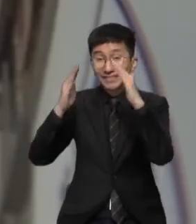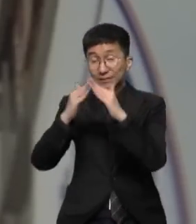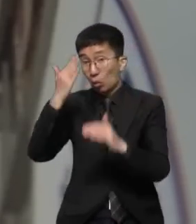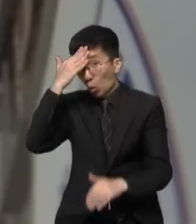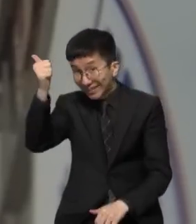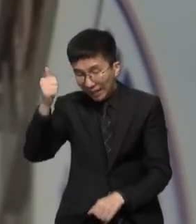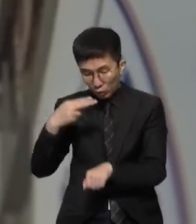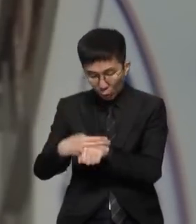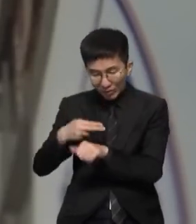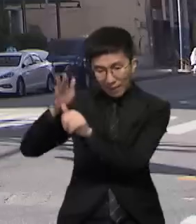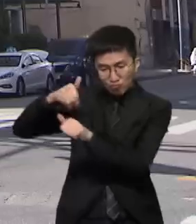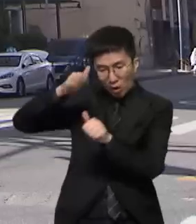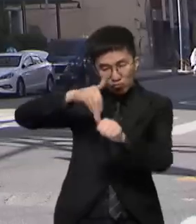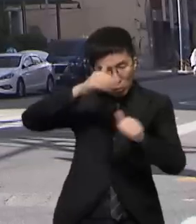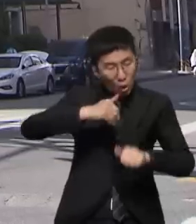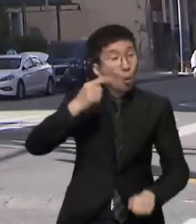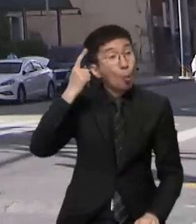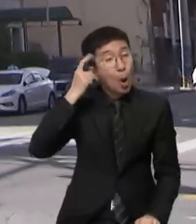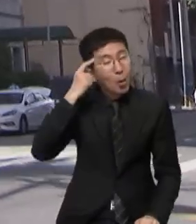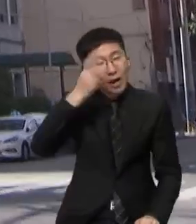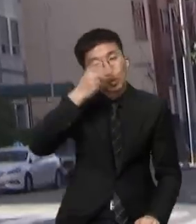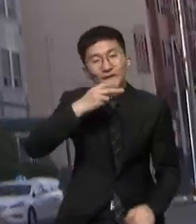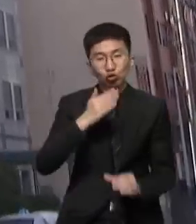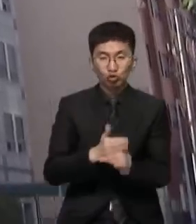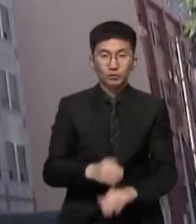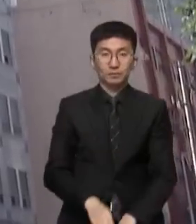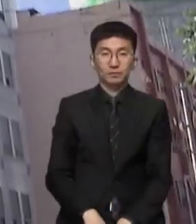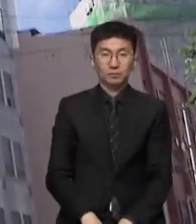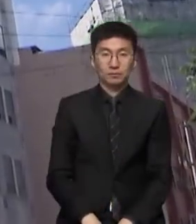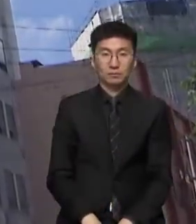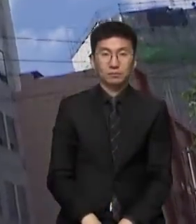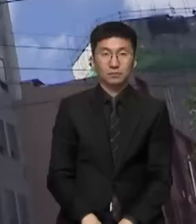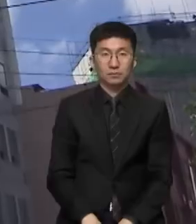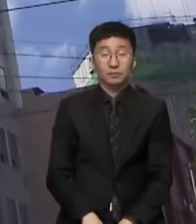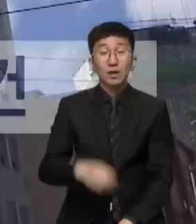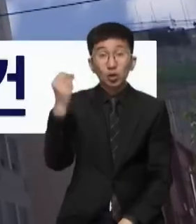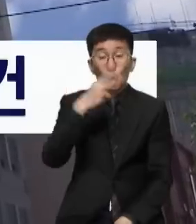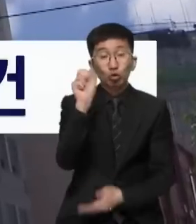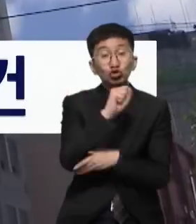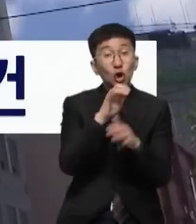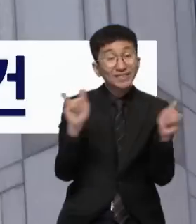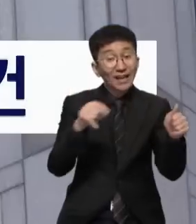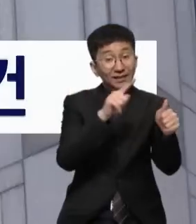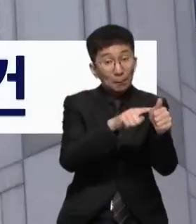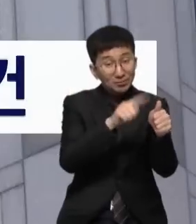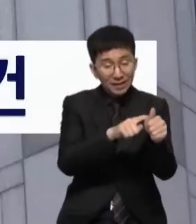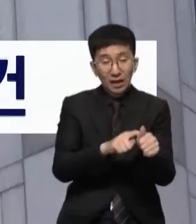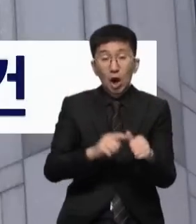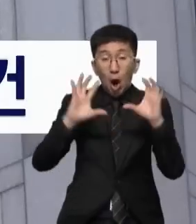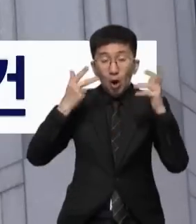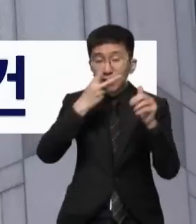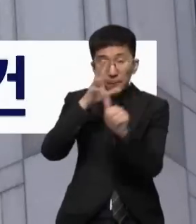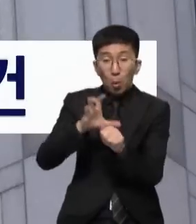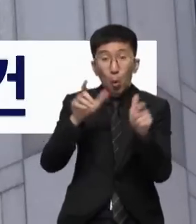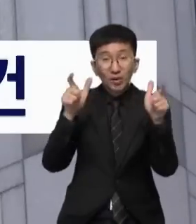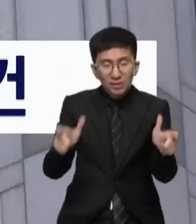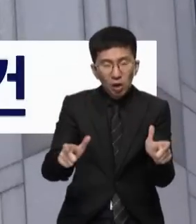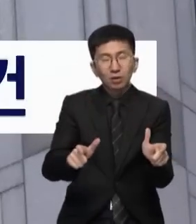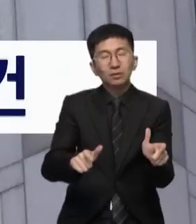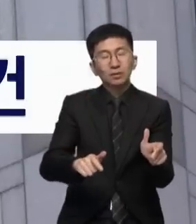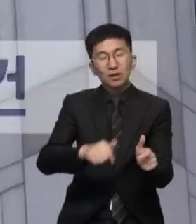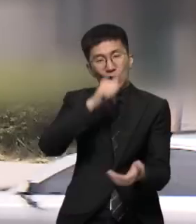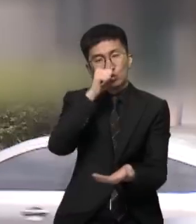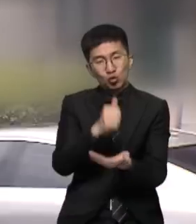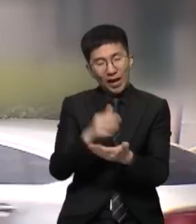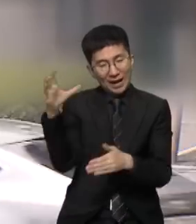교사 등을 상대로 구체적인 사고 경위를 조사하고 있습니다. 또 운전자 B씨를 어린이보호구역 치상 혐의로